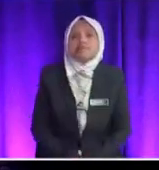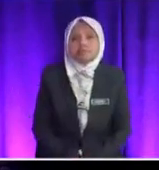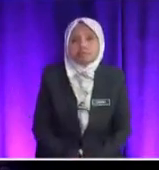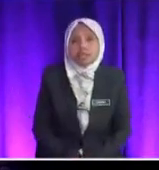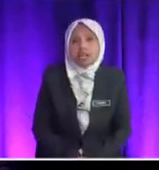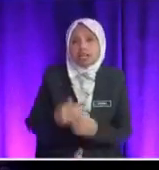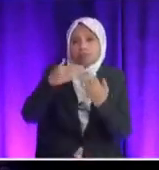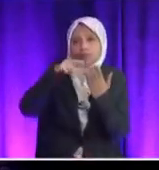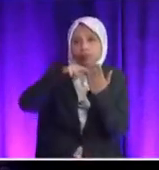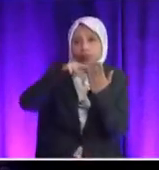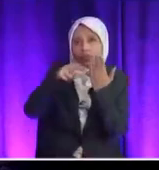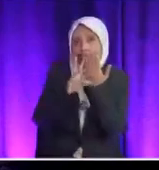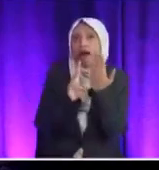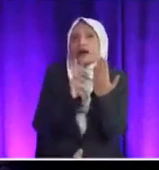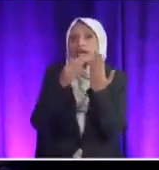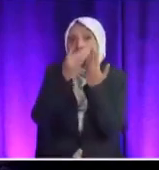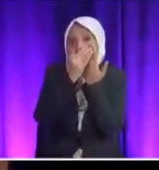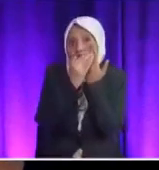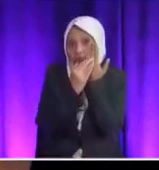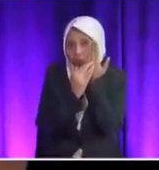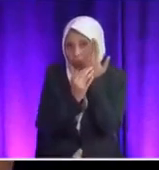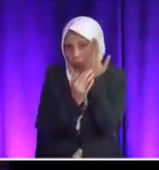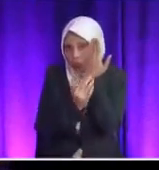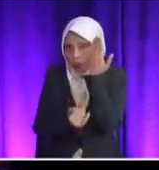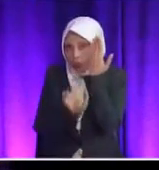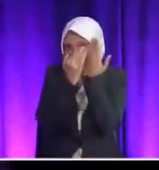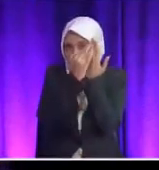yang aku punya itu akan turun ke bawah